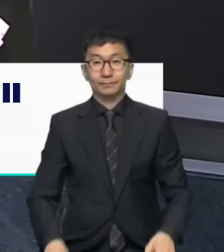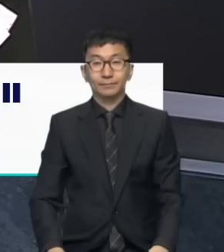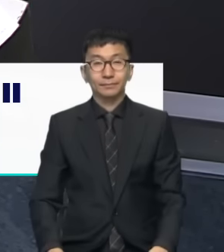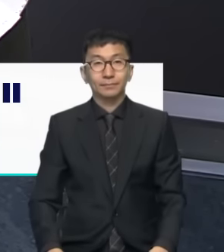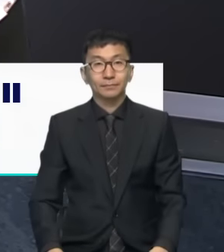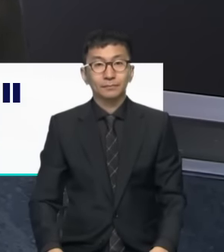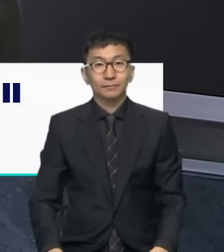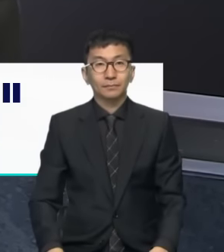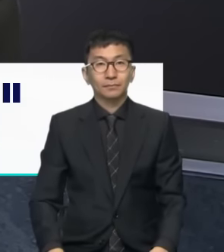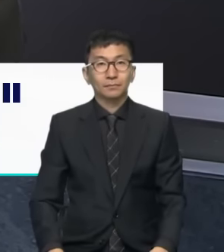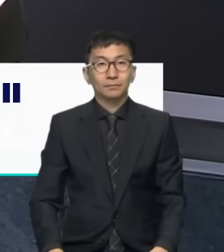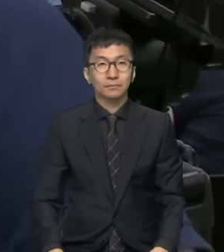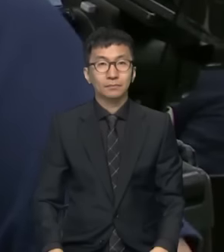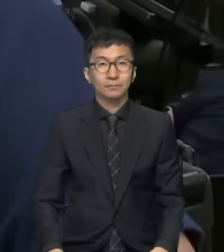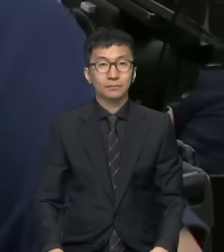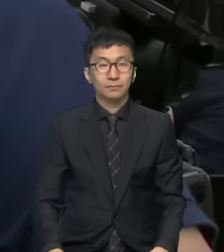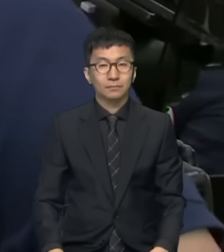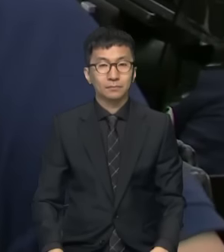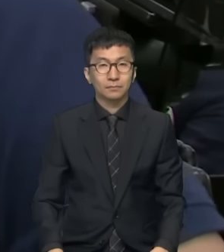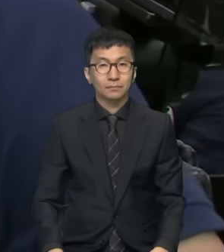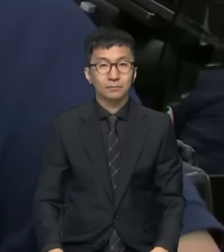취재했습니다.